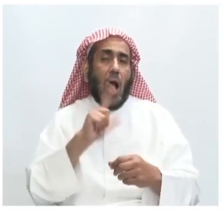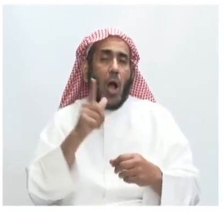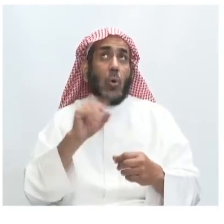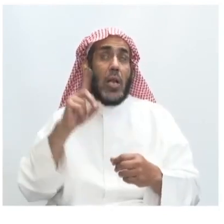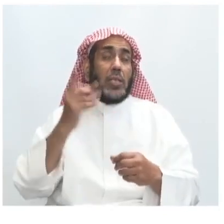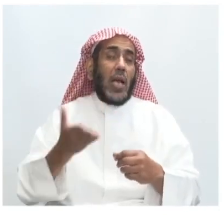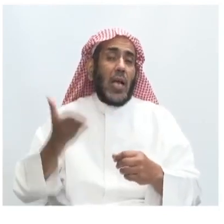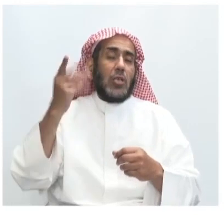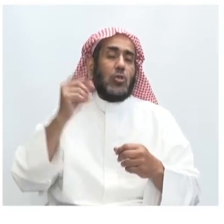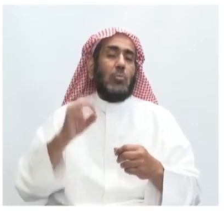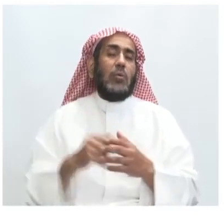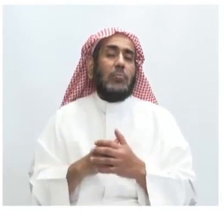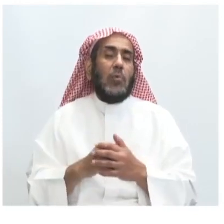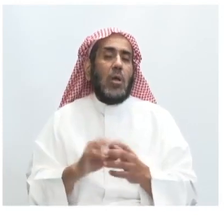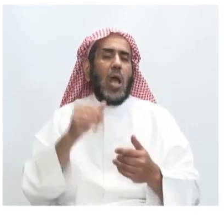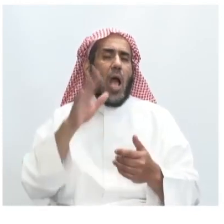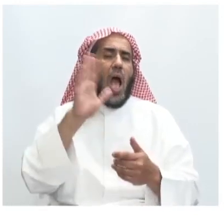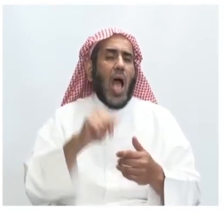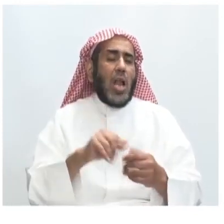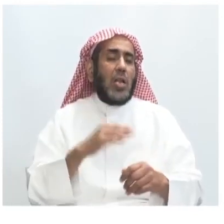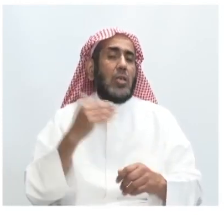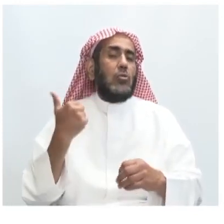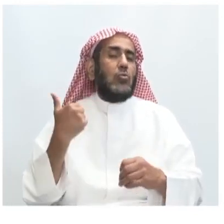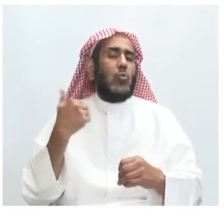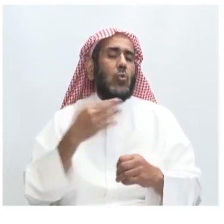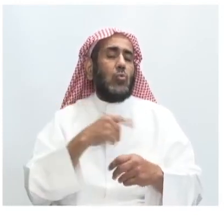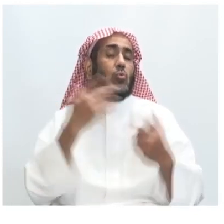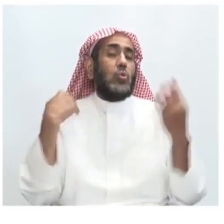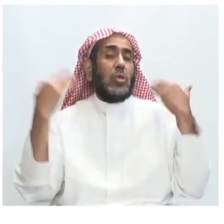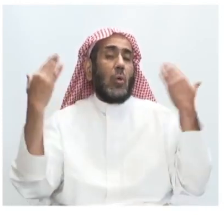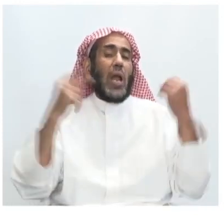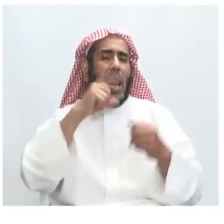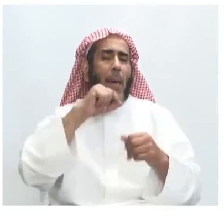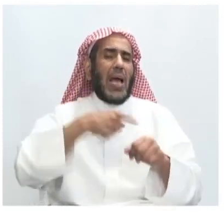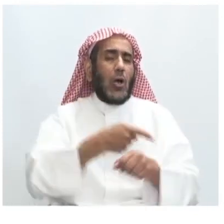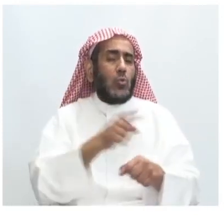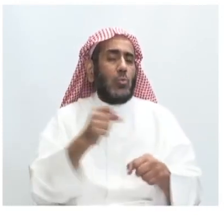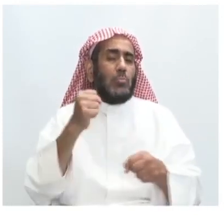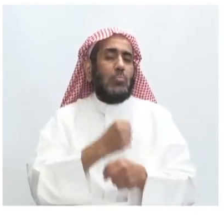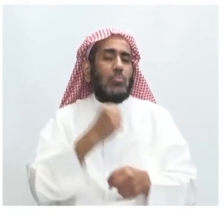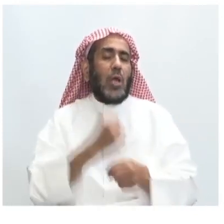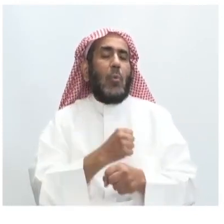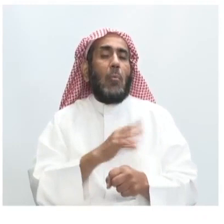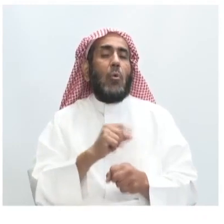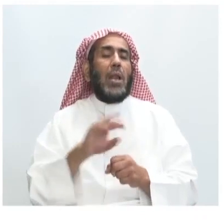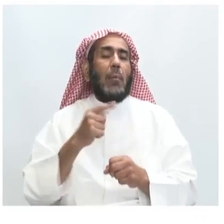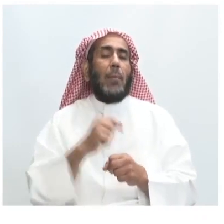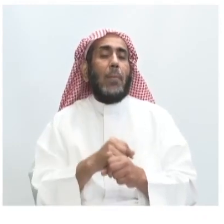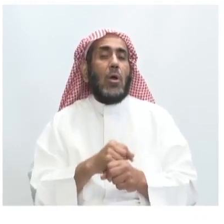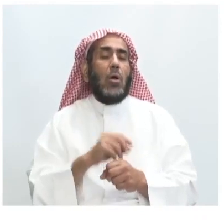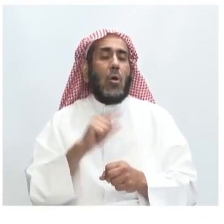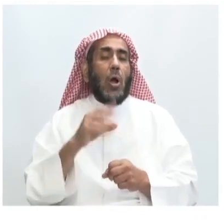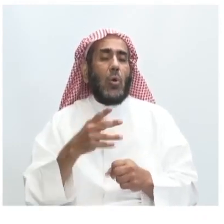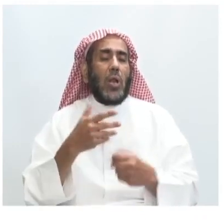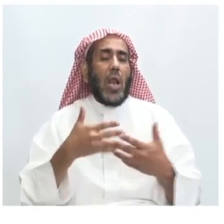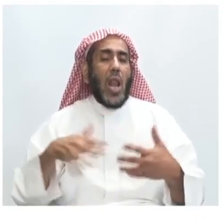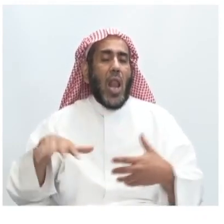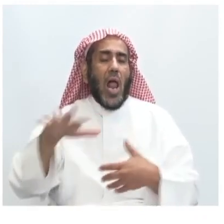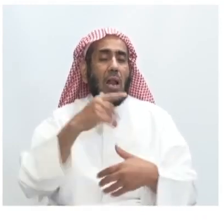الله سبحانه هل تجزون الا ما كنتم تعملون الا عملكم او كقول العرب